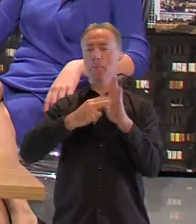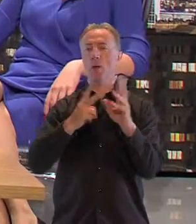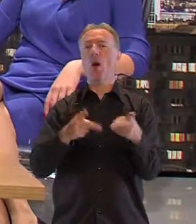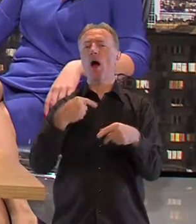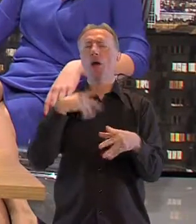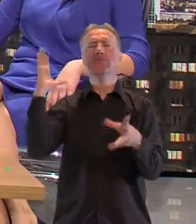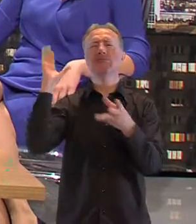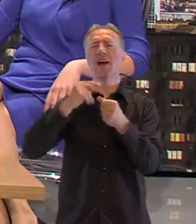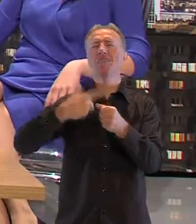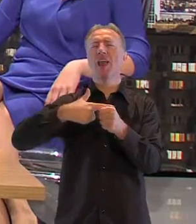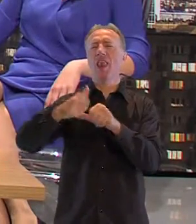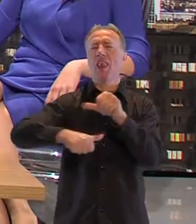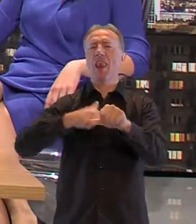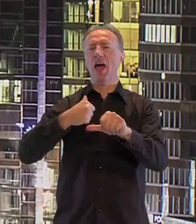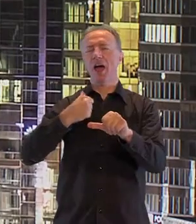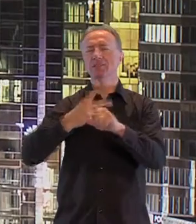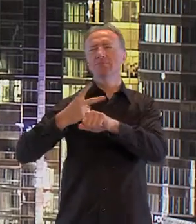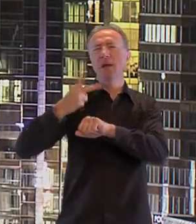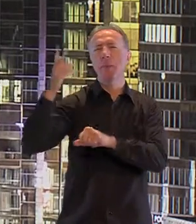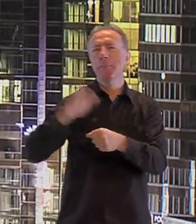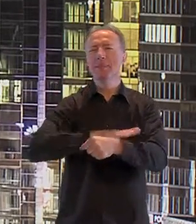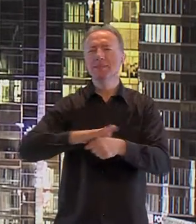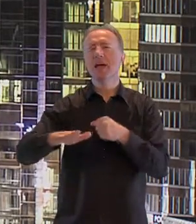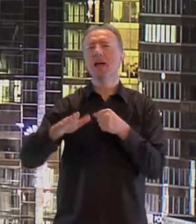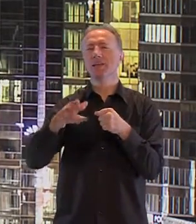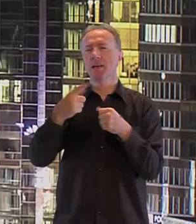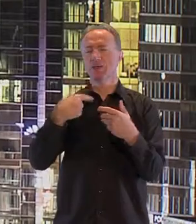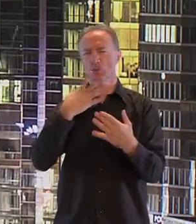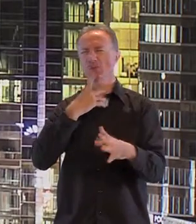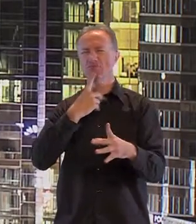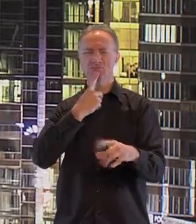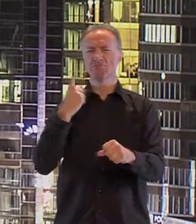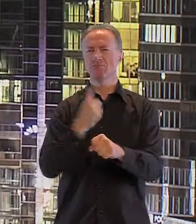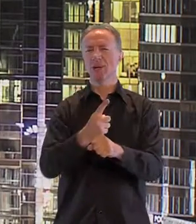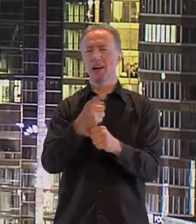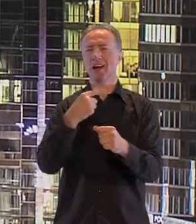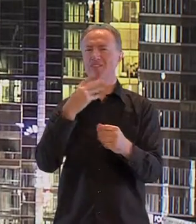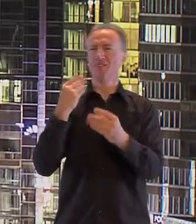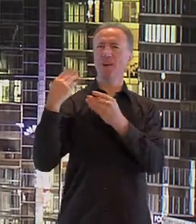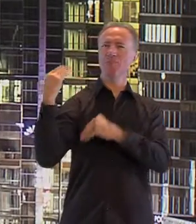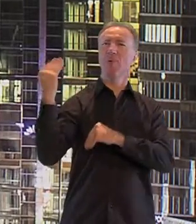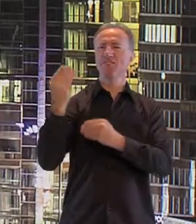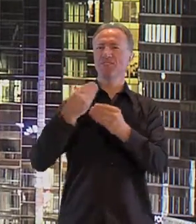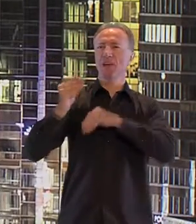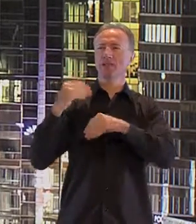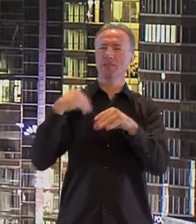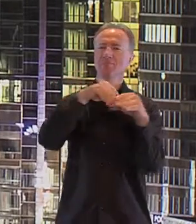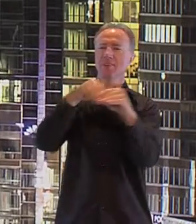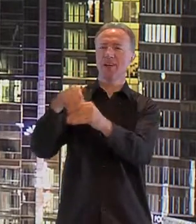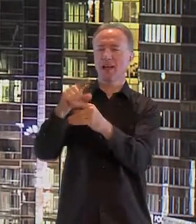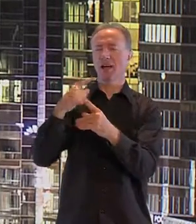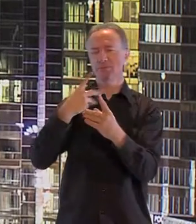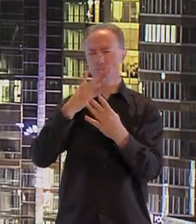20-letniej karierze biznesowej postanowiłam, ponieważ bardzo mocno udzielam się filantropinie, postanowiłam tę